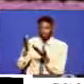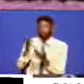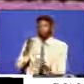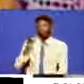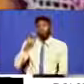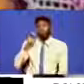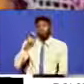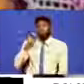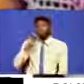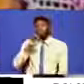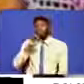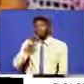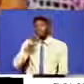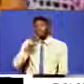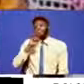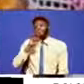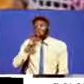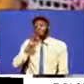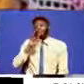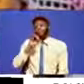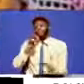na Bi Kerekani.